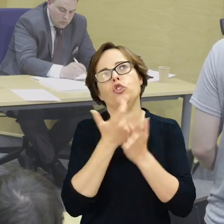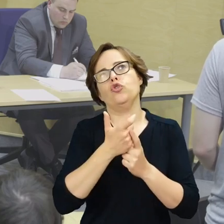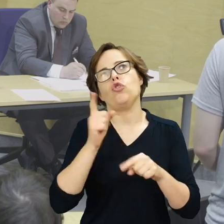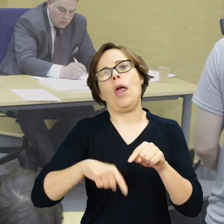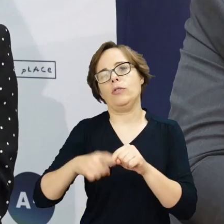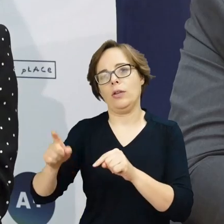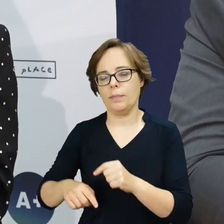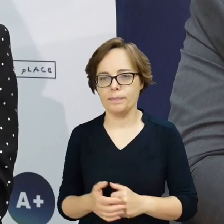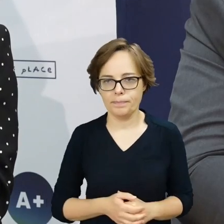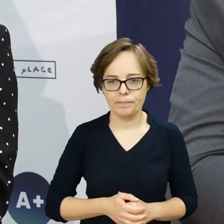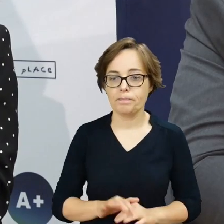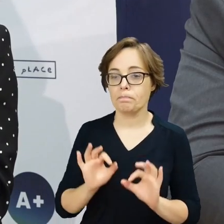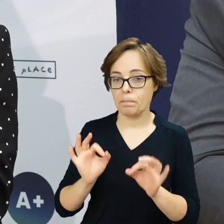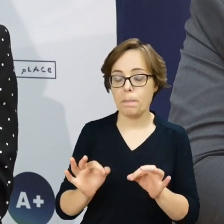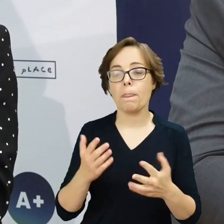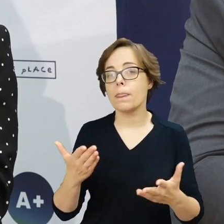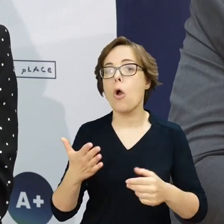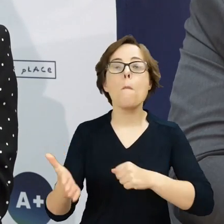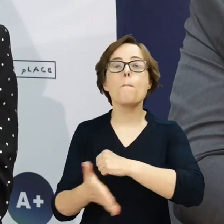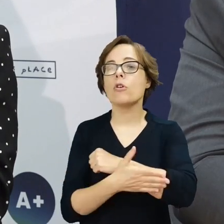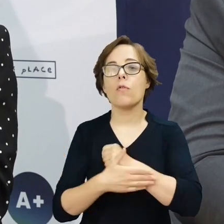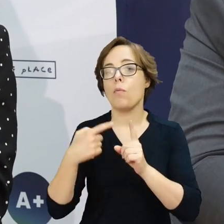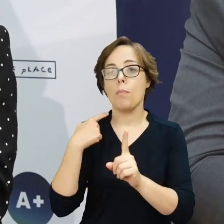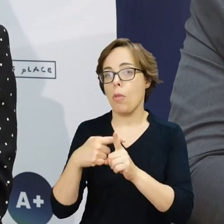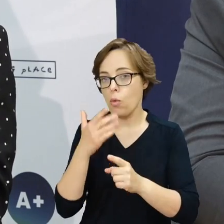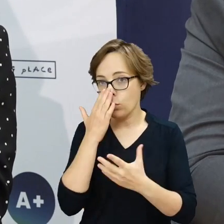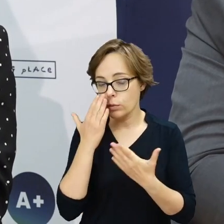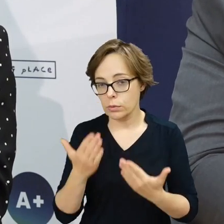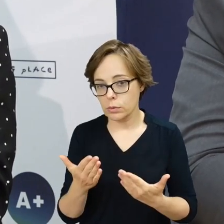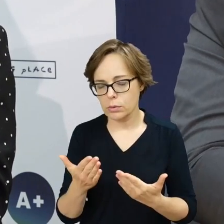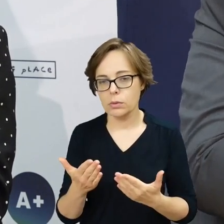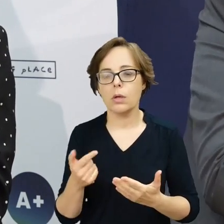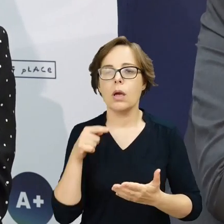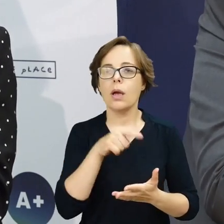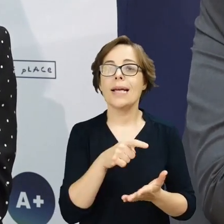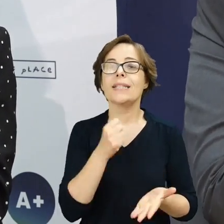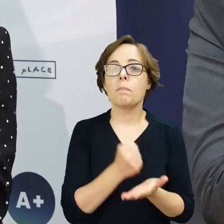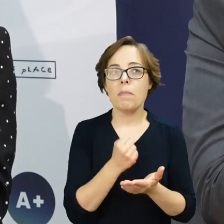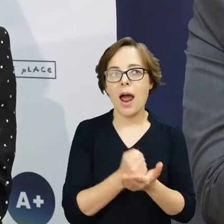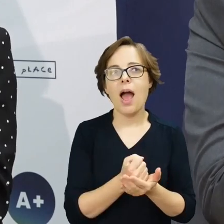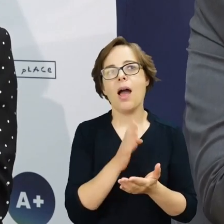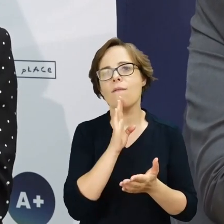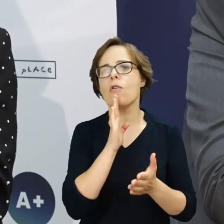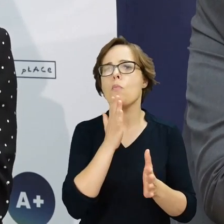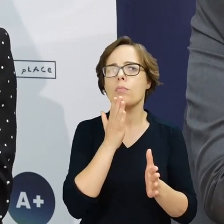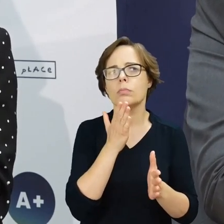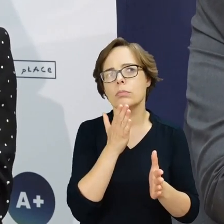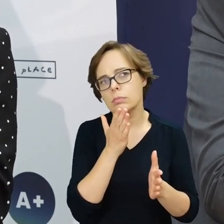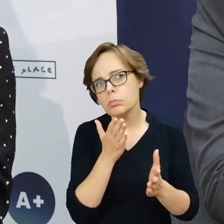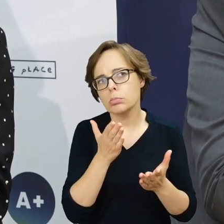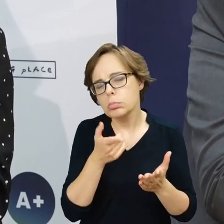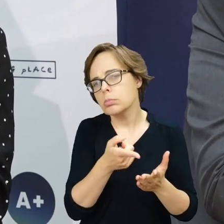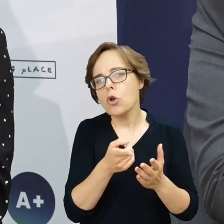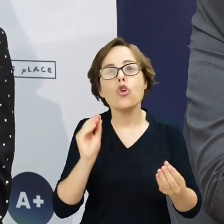Podstawowa zaleta moim zdaniem to przy takich sprawach w miarę nieskomplikowany charakter tych postępowań, czyli to, że